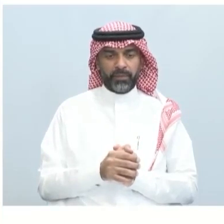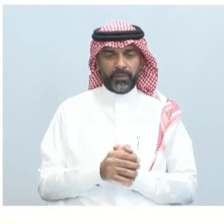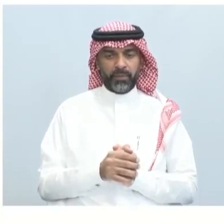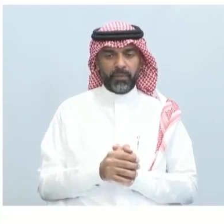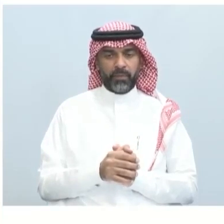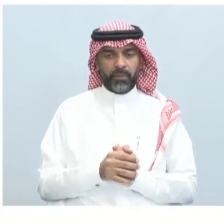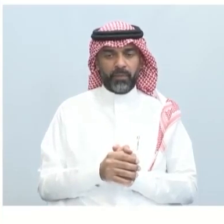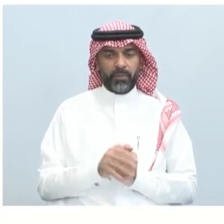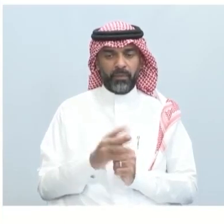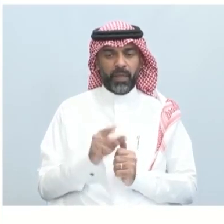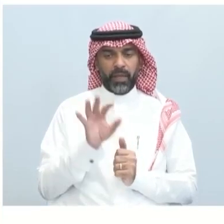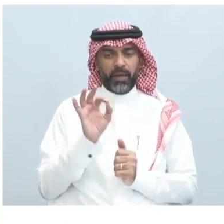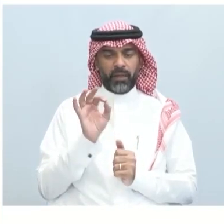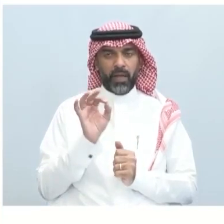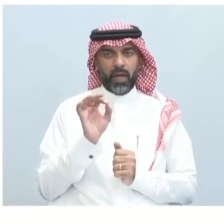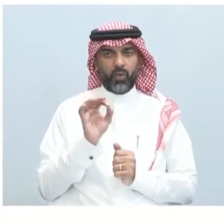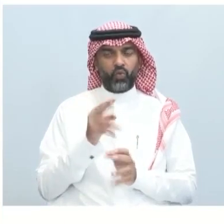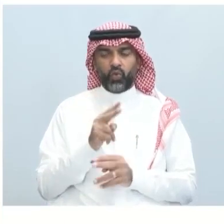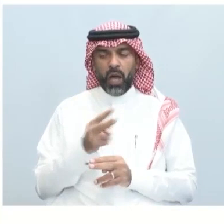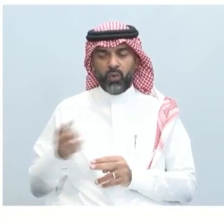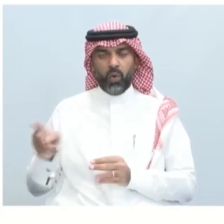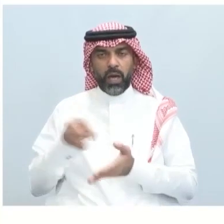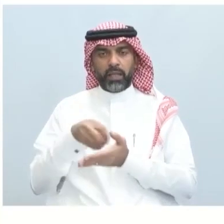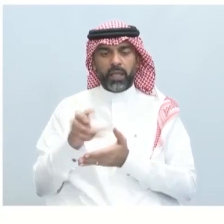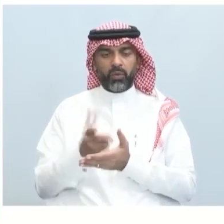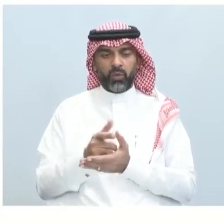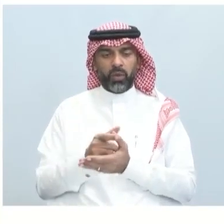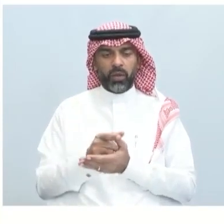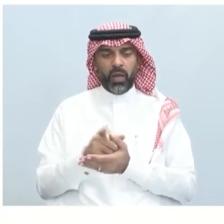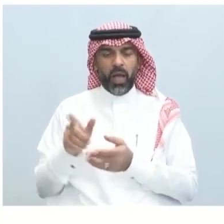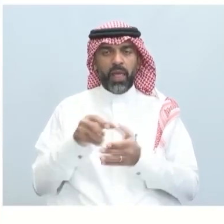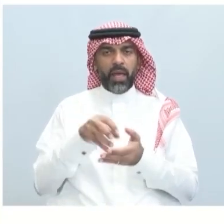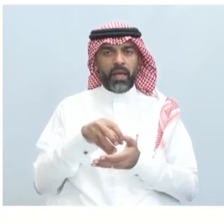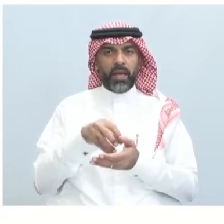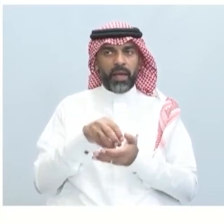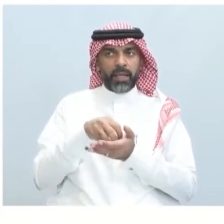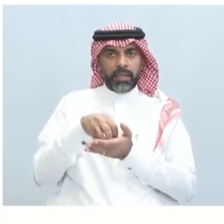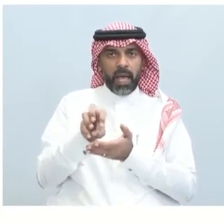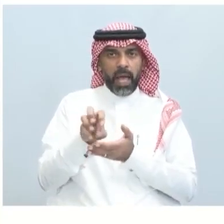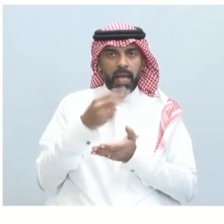بعد ذلك نختار أنواع الرسائل، هنا رسائل إخبارية.